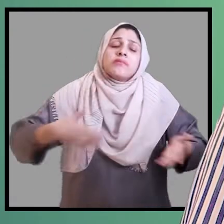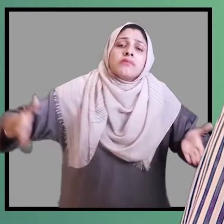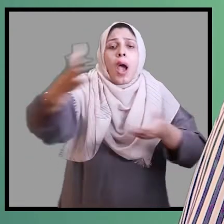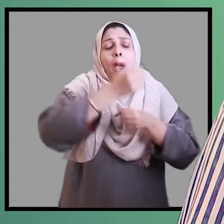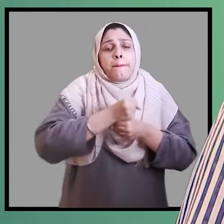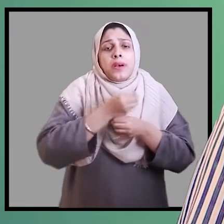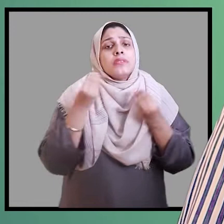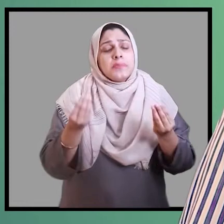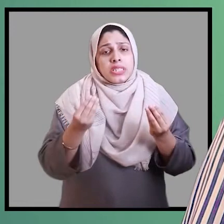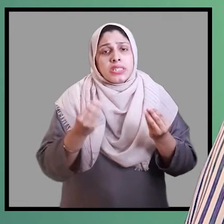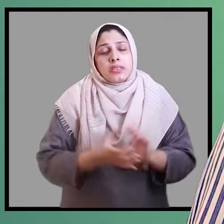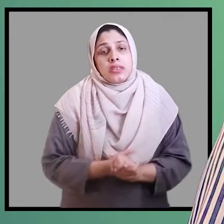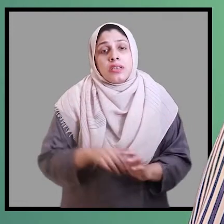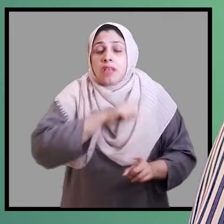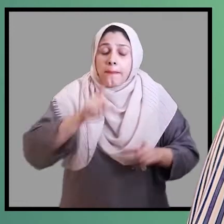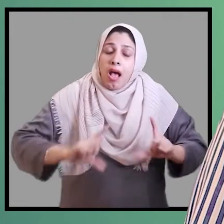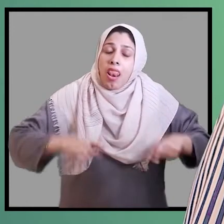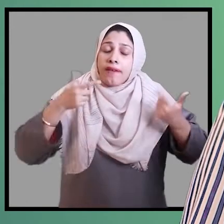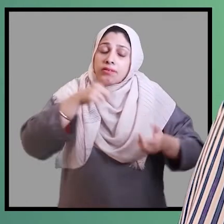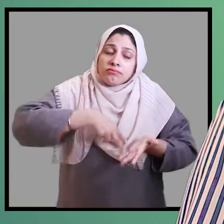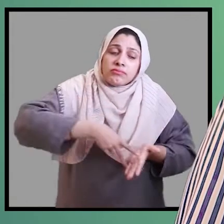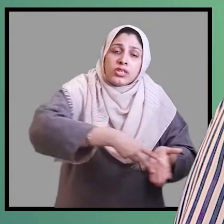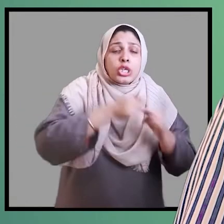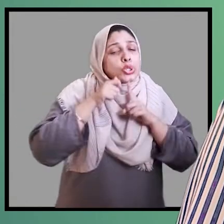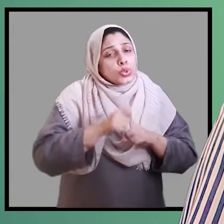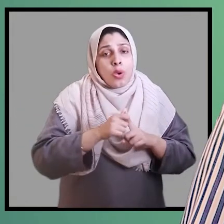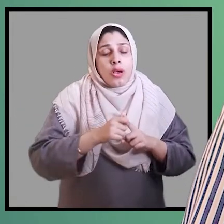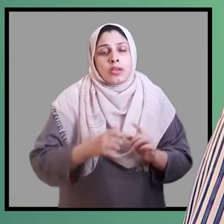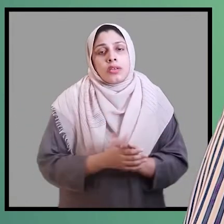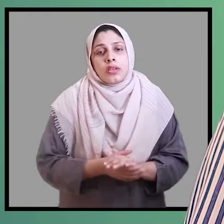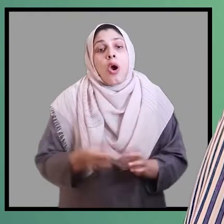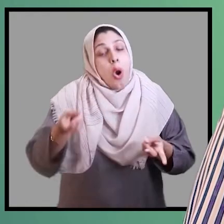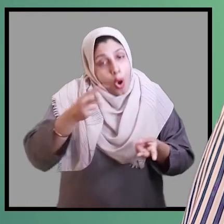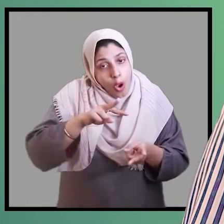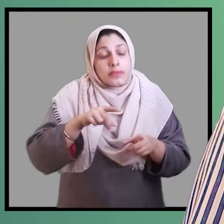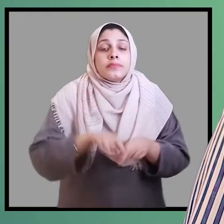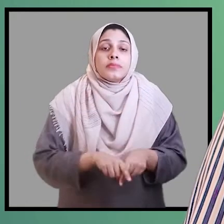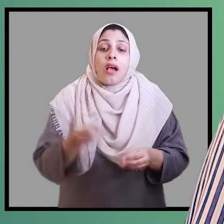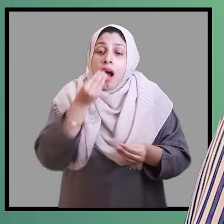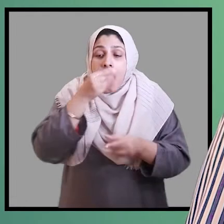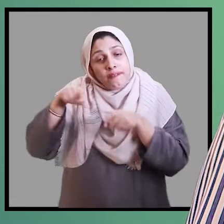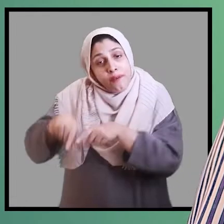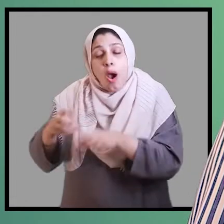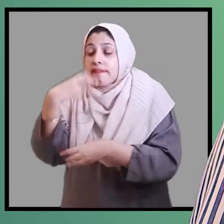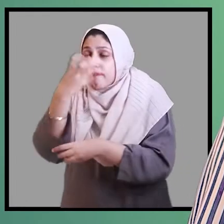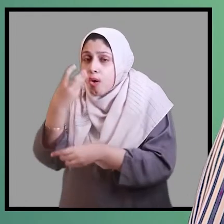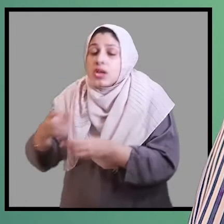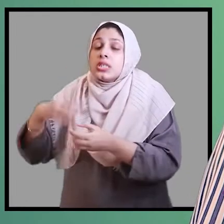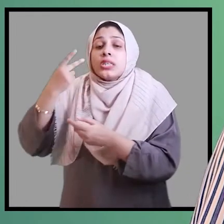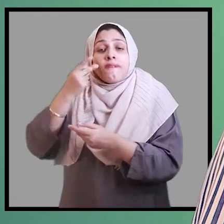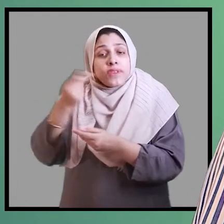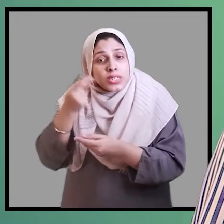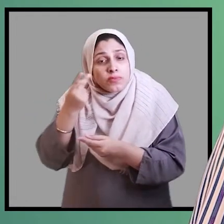चांसेस कम हो जाएंगे। तो मेरा ये मशवरा है तमाम लोगों को कि आप अपनी जो है लाइफस्टाइल में डेली